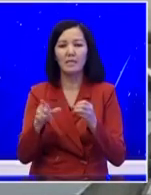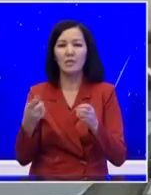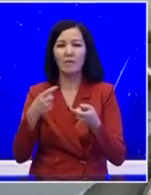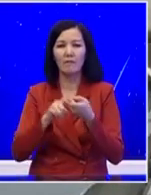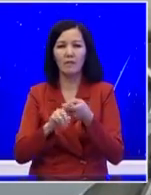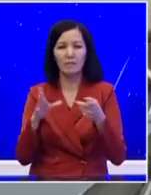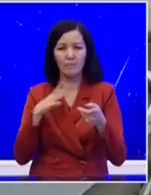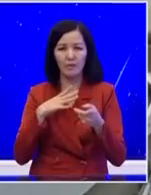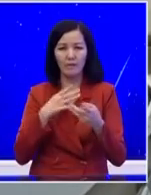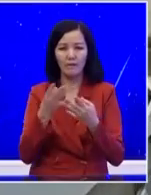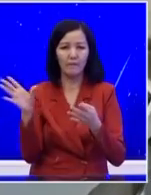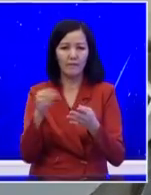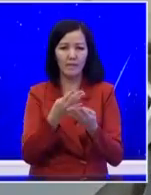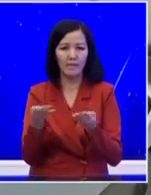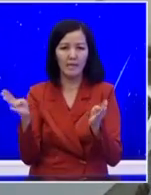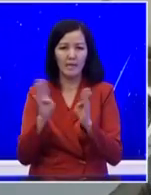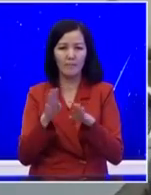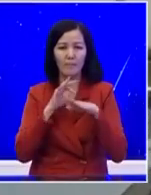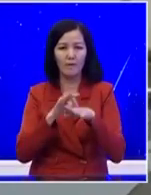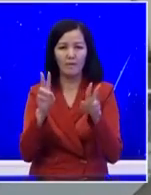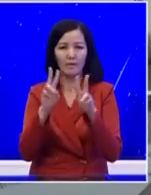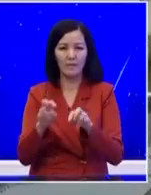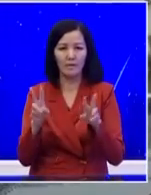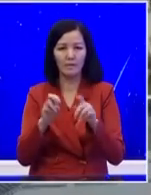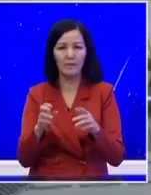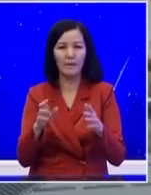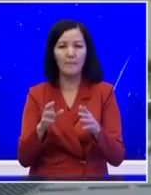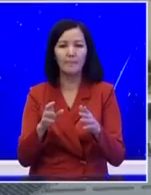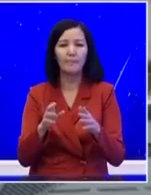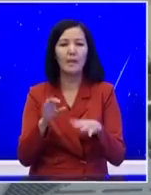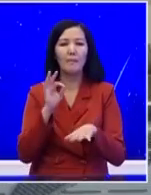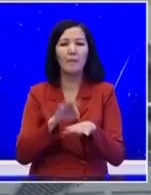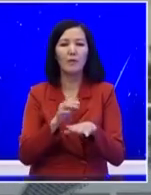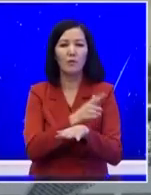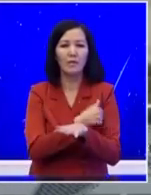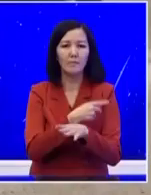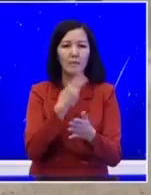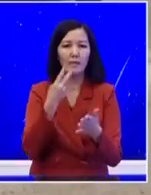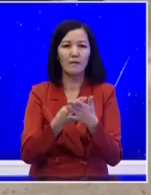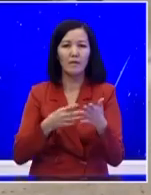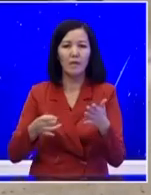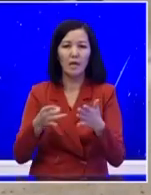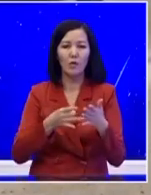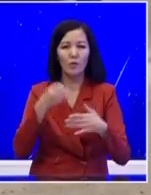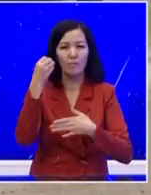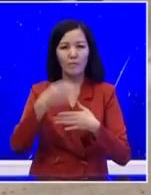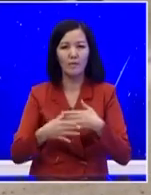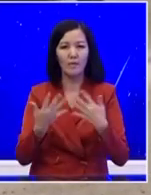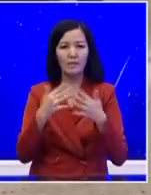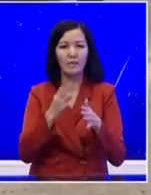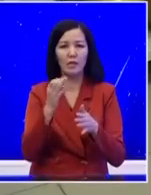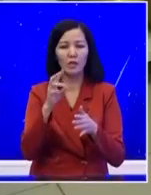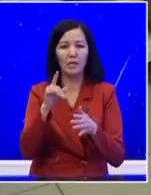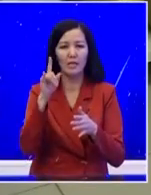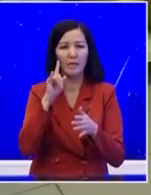15 контактных лиц. Все они изолированы. Проводится эпидемиологическое исследование. Больной госпитализирован в районе больницу села